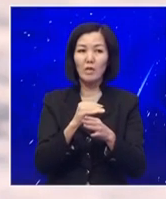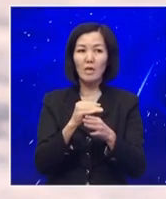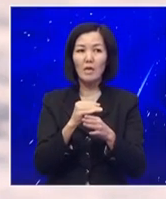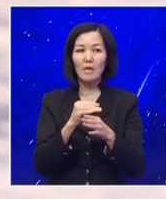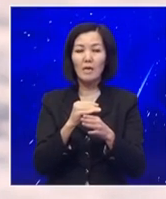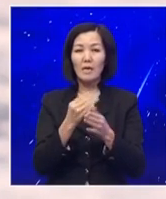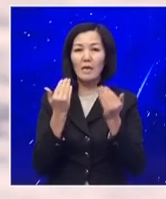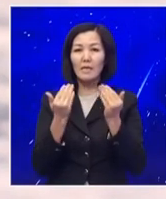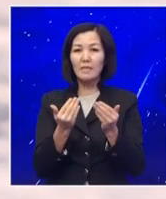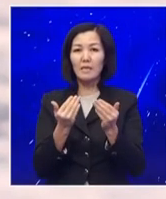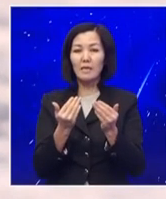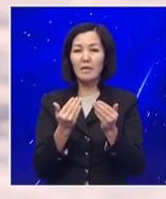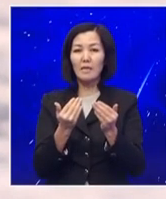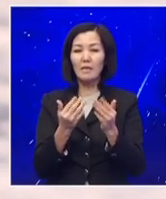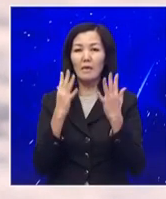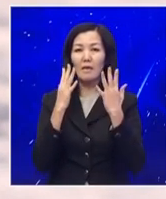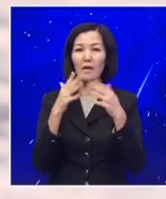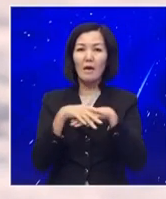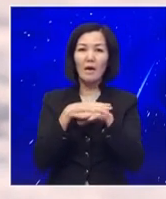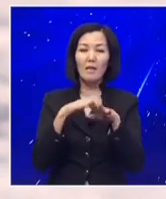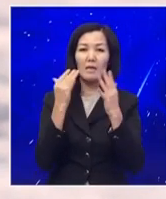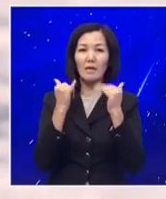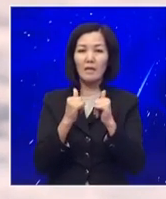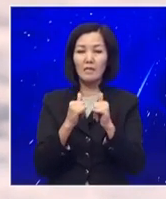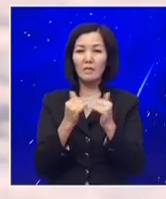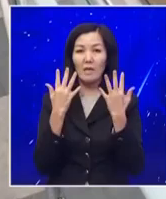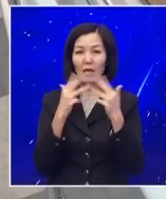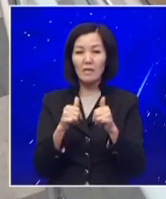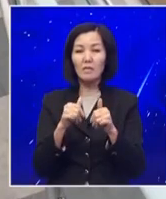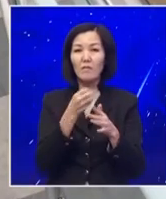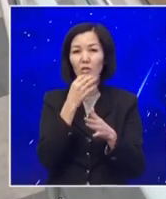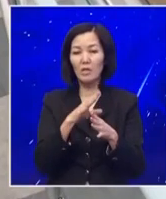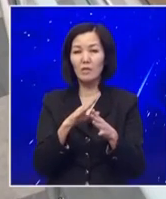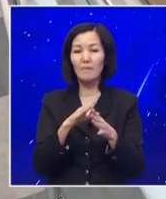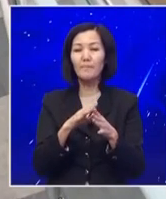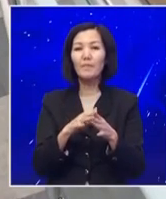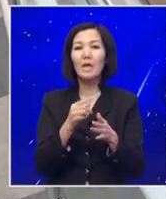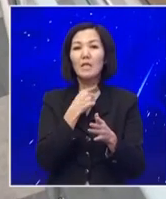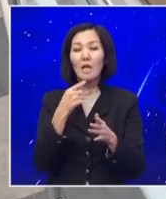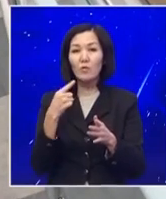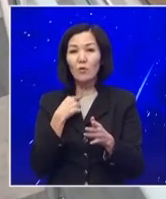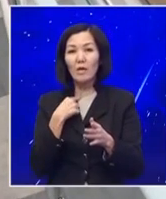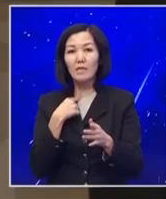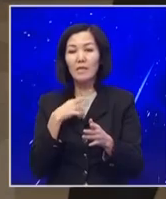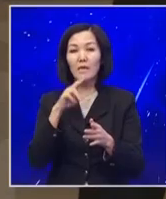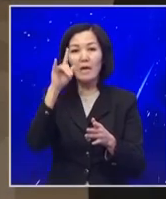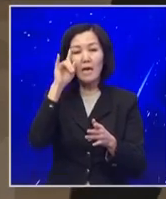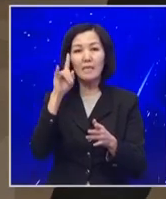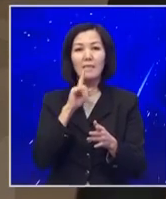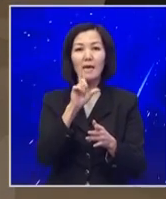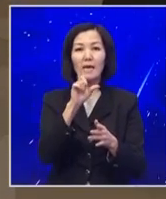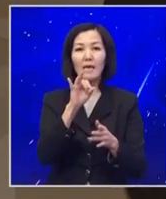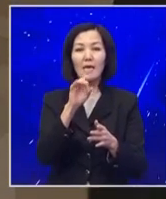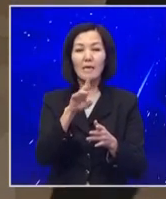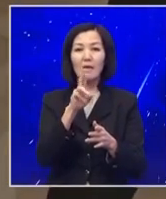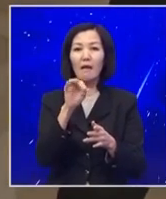жаққа халық саны жақсы ұшып жатыр. Енді Талдықорғандық азаматтар Қазақ Эйр компаниясының канадалық